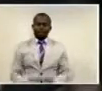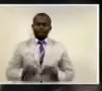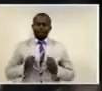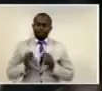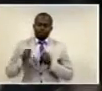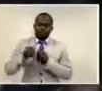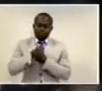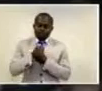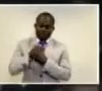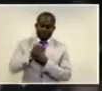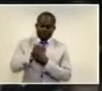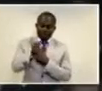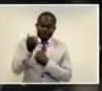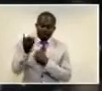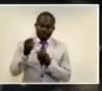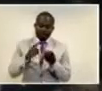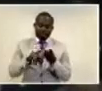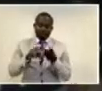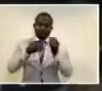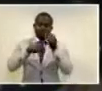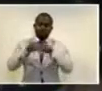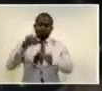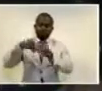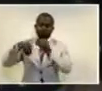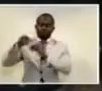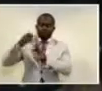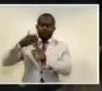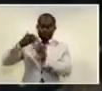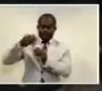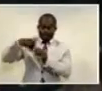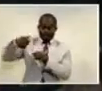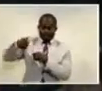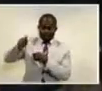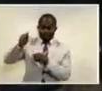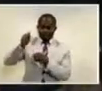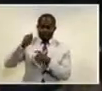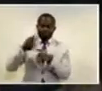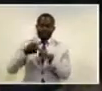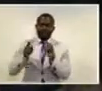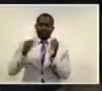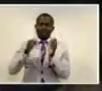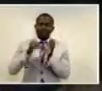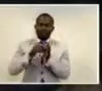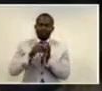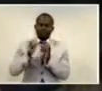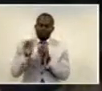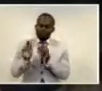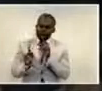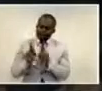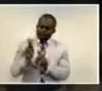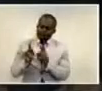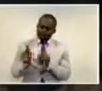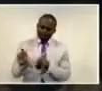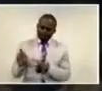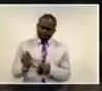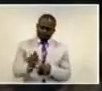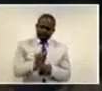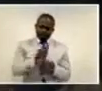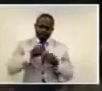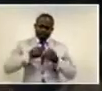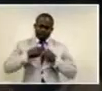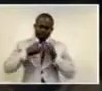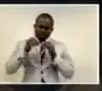ubukerarugendo hano gucuruzanya ariko noneho abaturage rwose